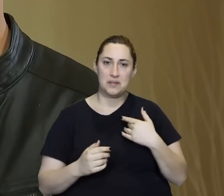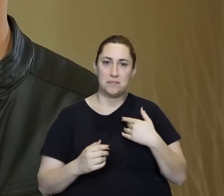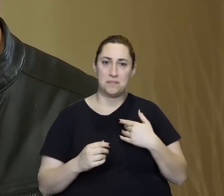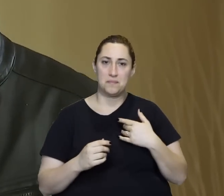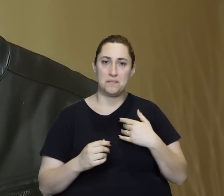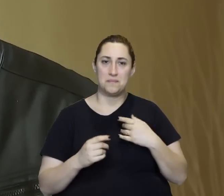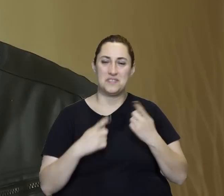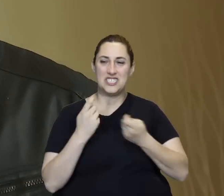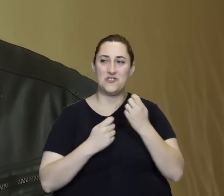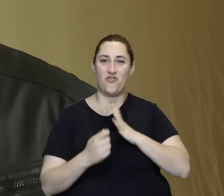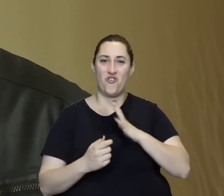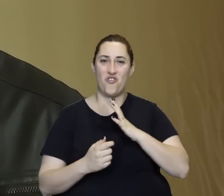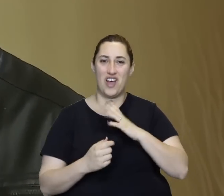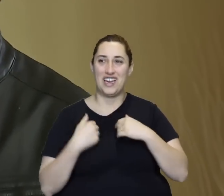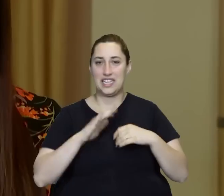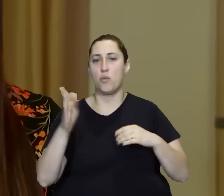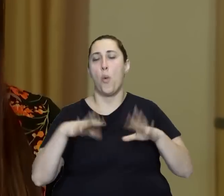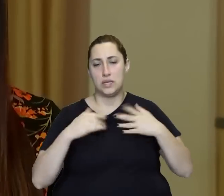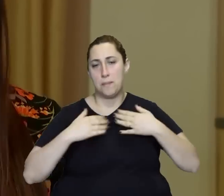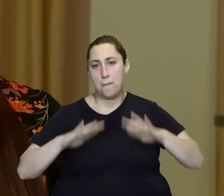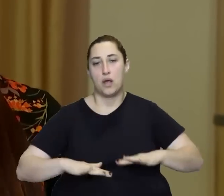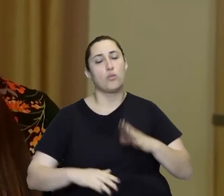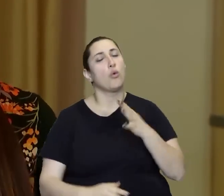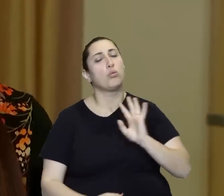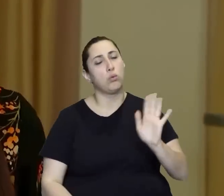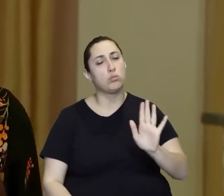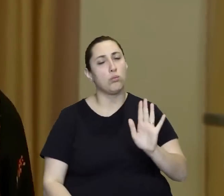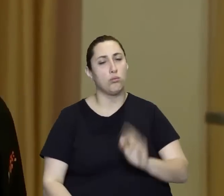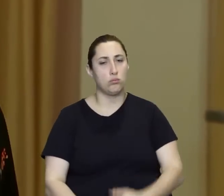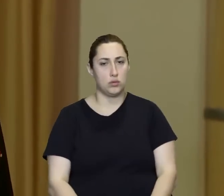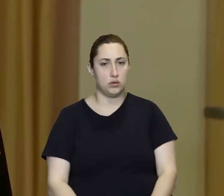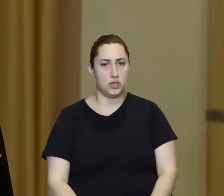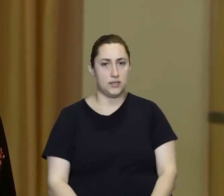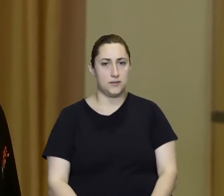zaten yetiştirmem gereken bir iş vardı, acil. Yoksa biliyorsun. Tamam canım.